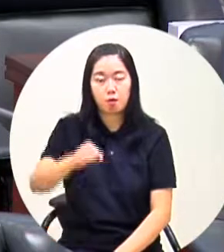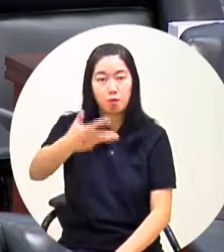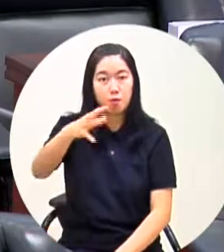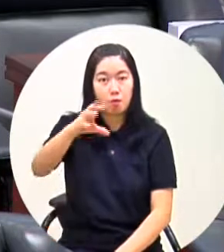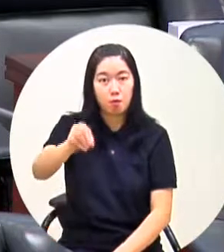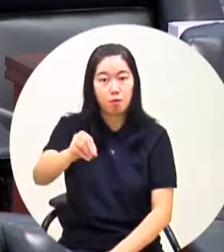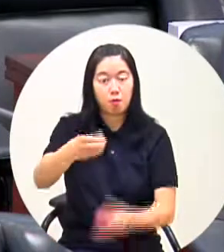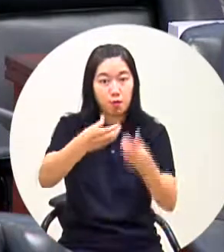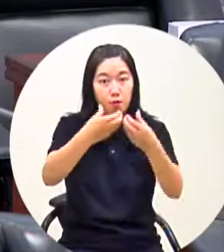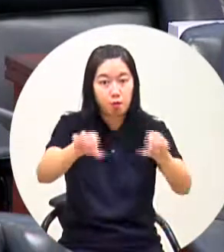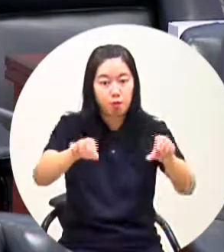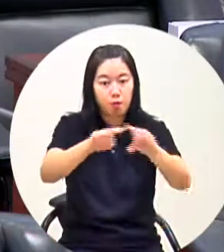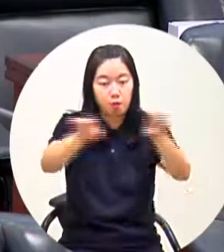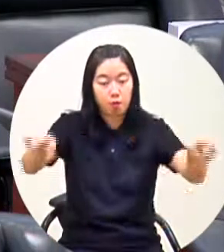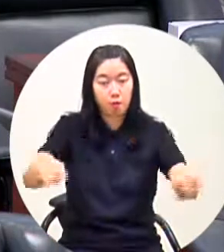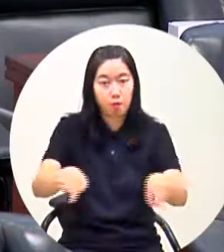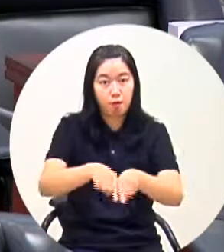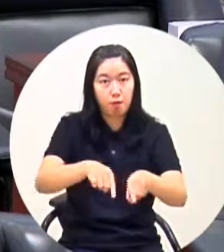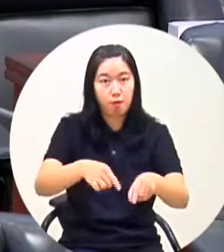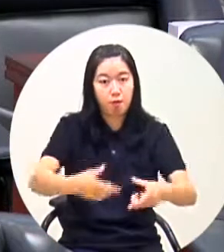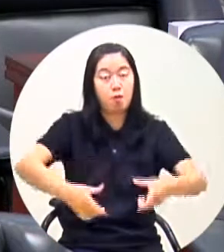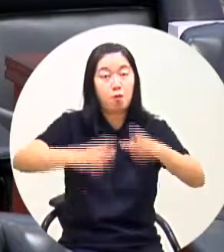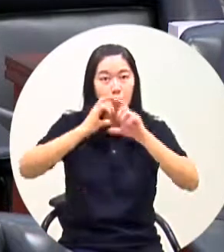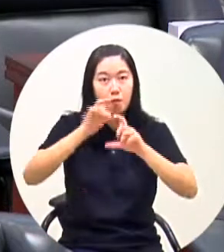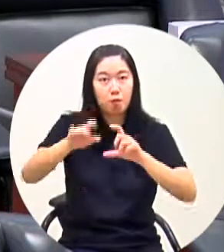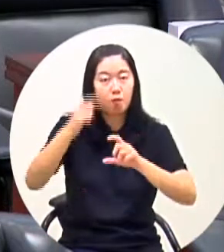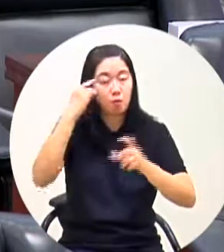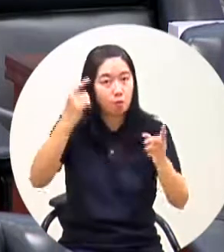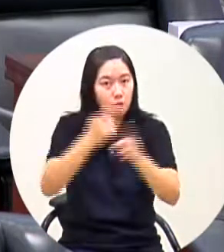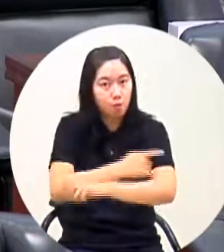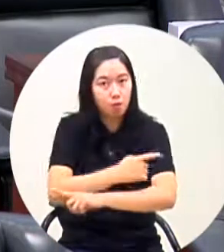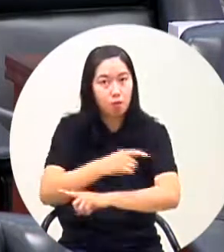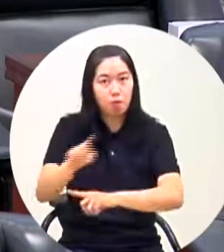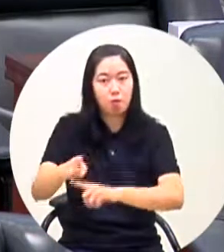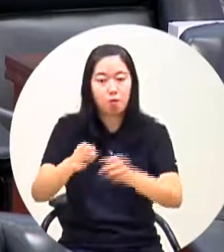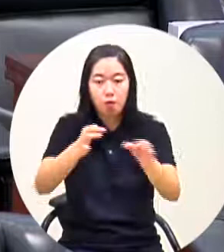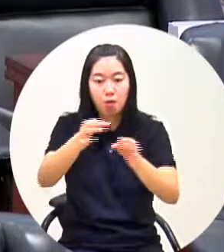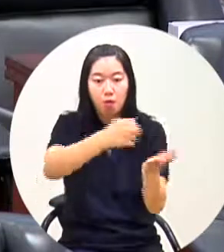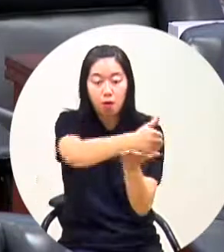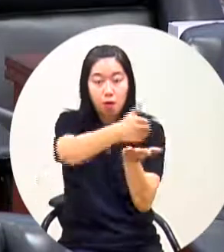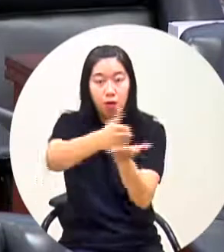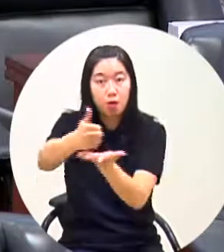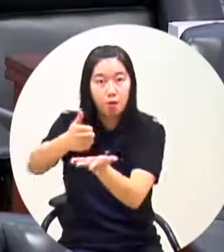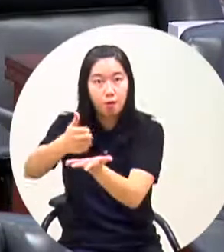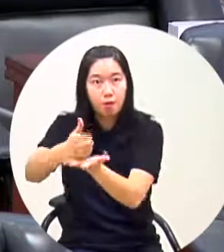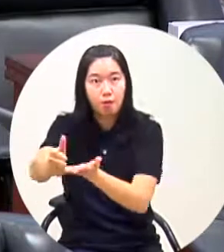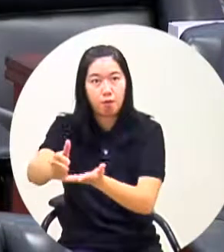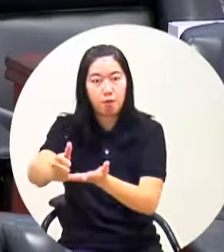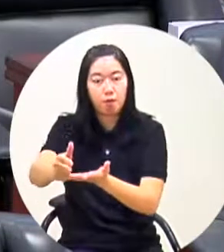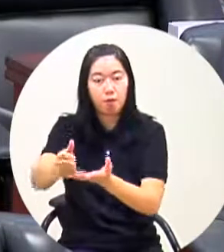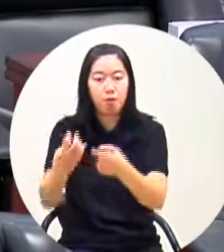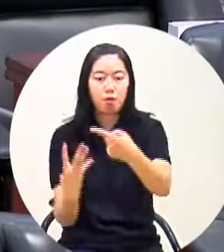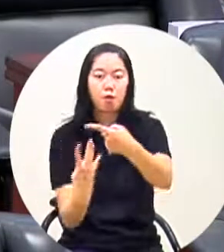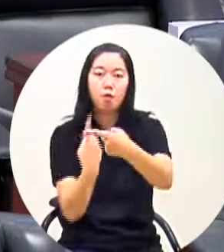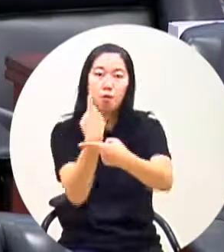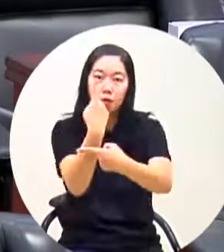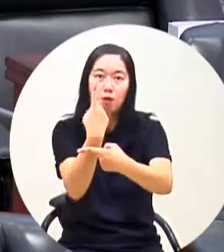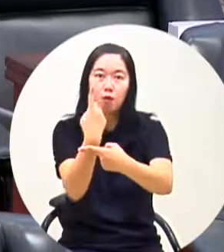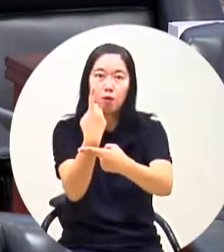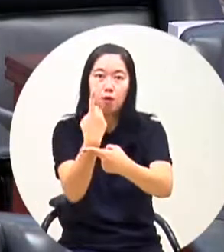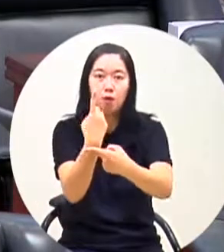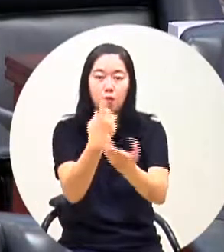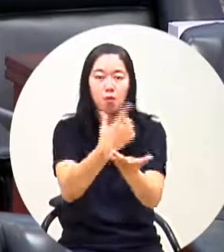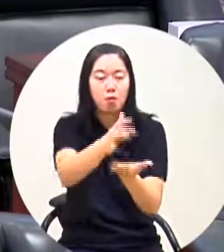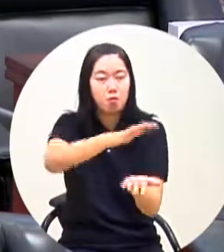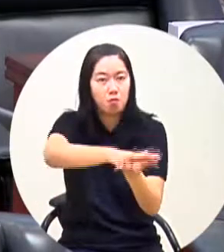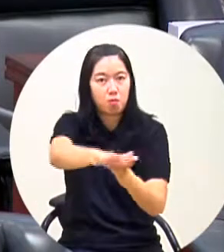哦，等于说流入市面的只有1/4销毁而已啦，